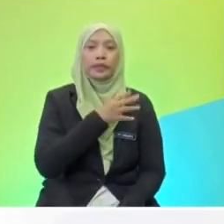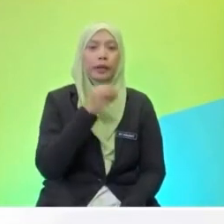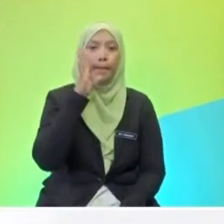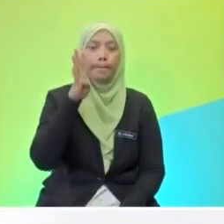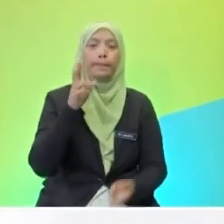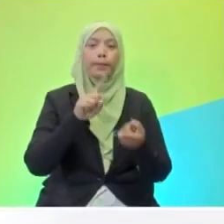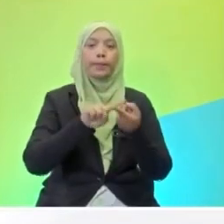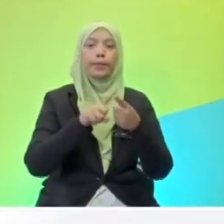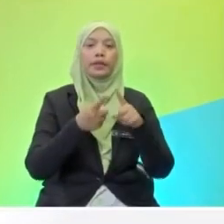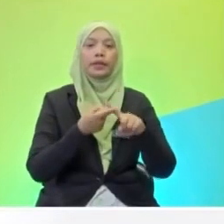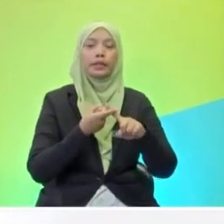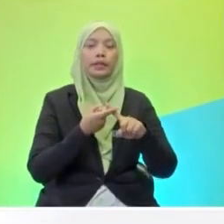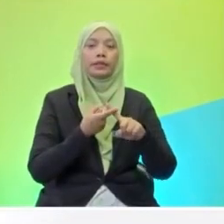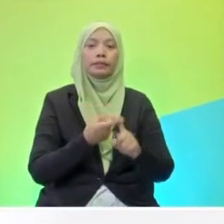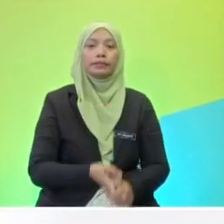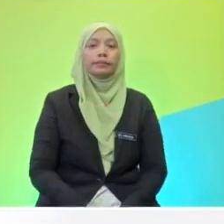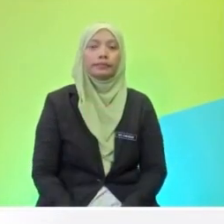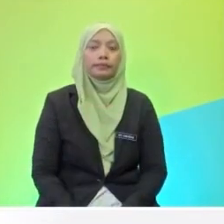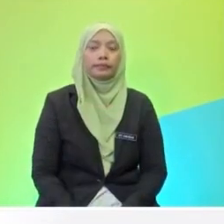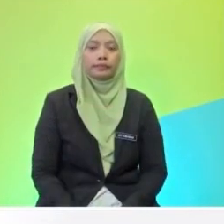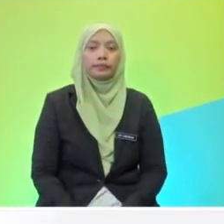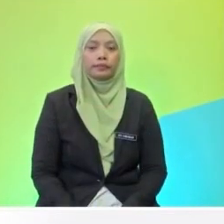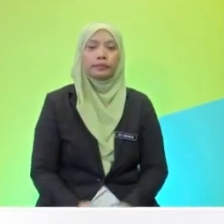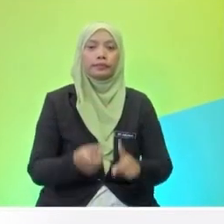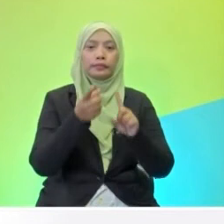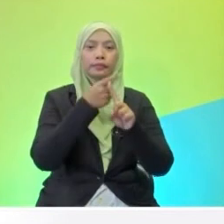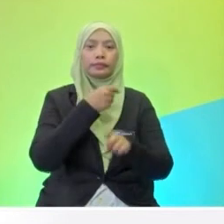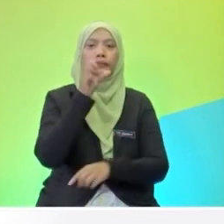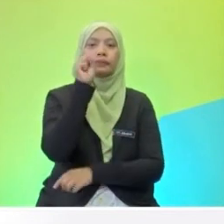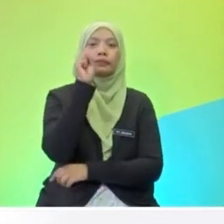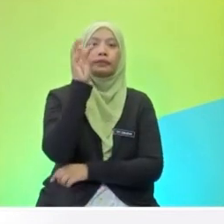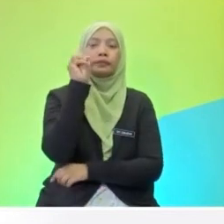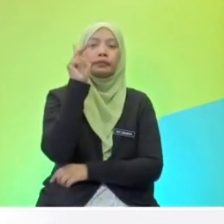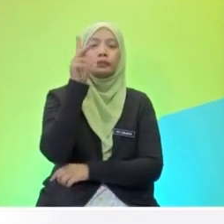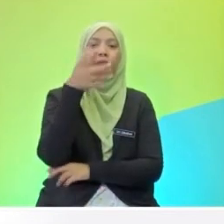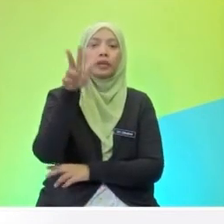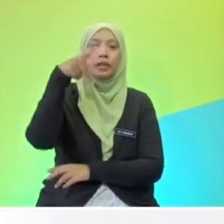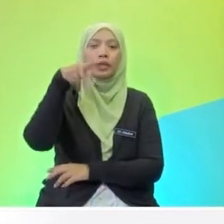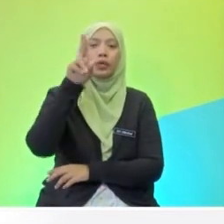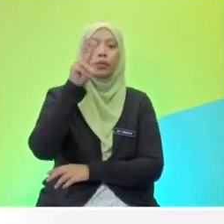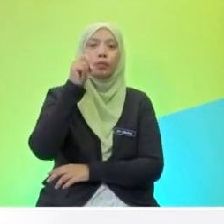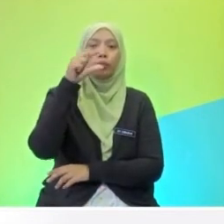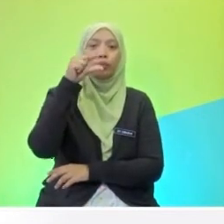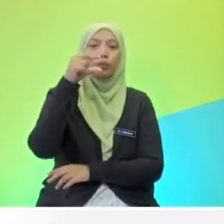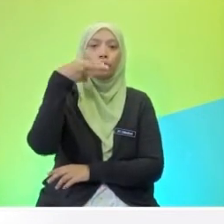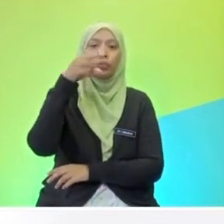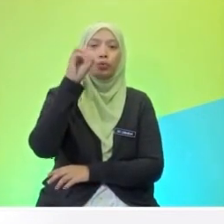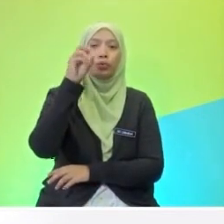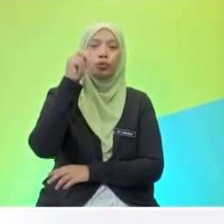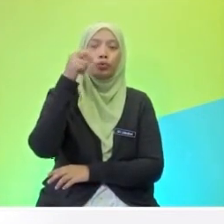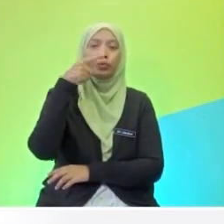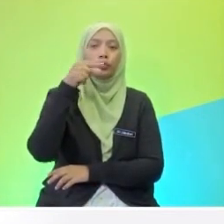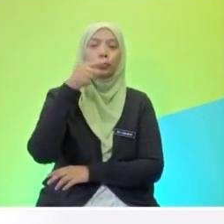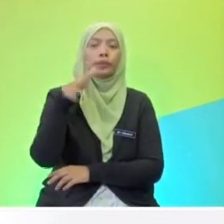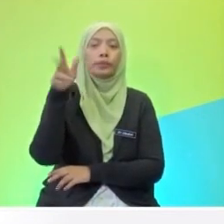saya pucuk perdana kita ada menyiram Maisarah Najwa Wan Syahid dan juga Sami Terima kasih karena bersama dengan kami Dan